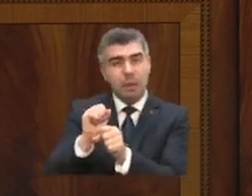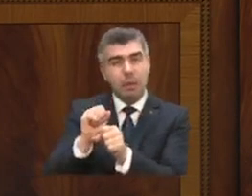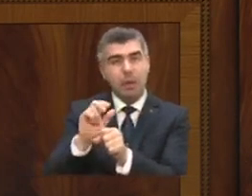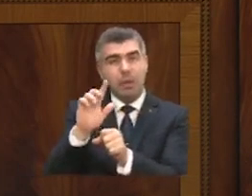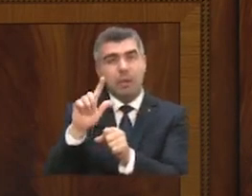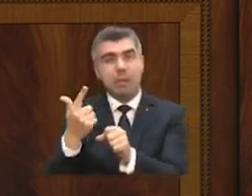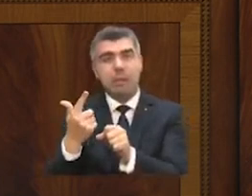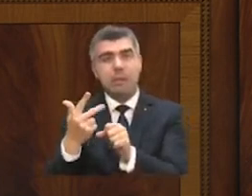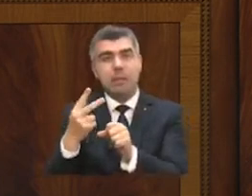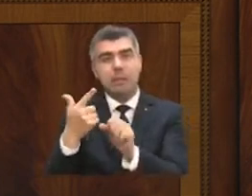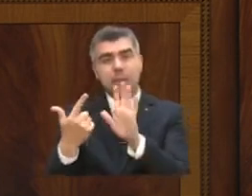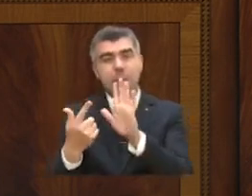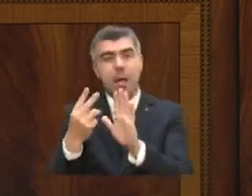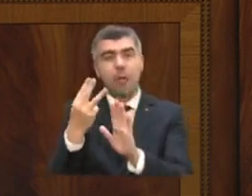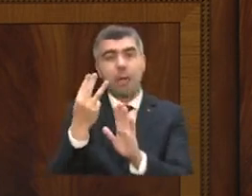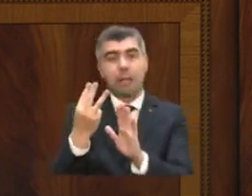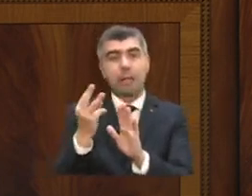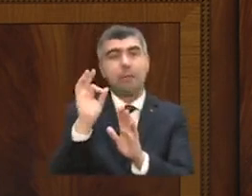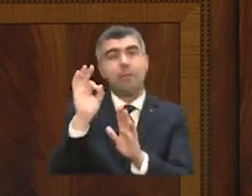37%.